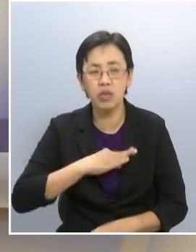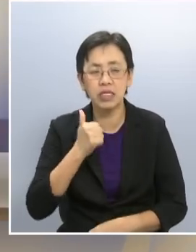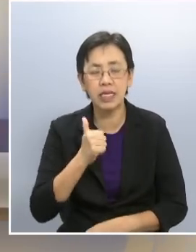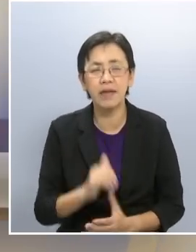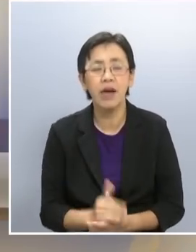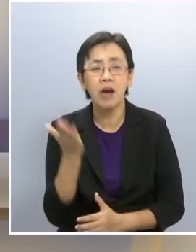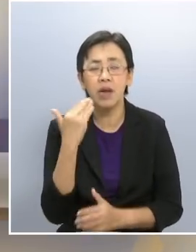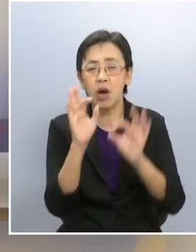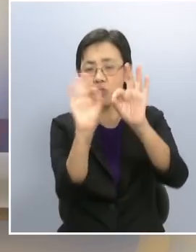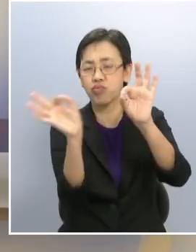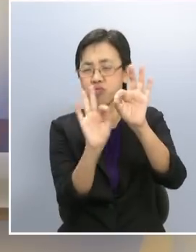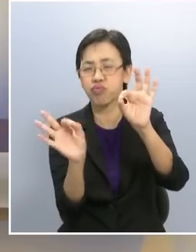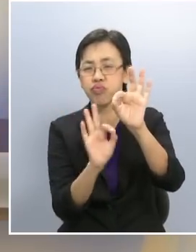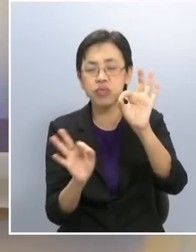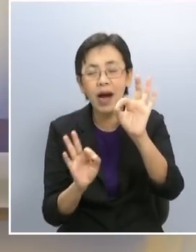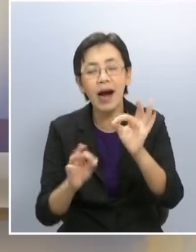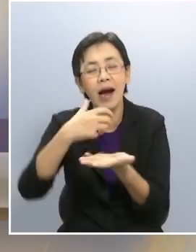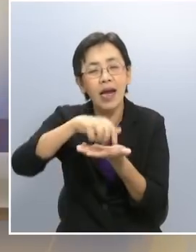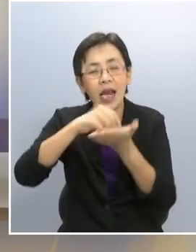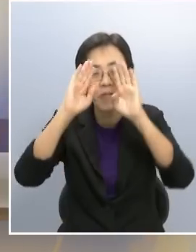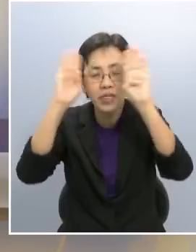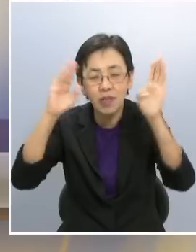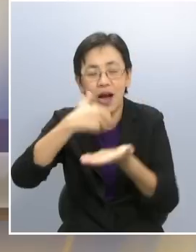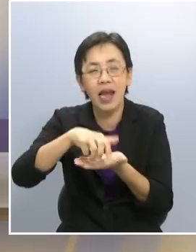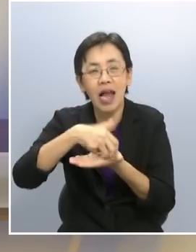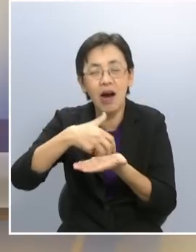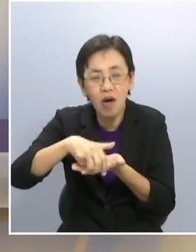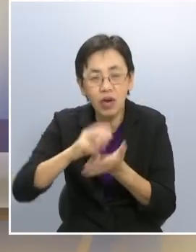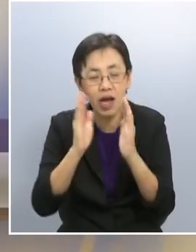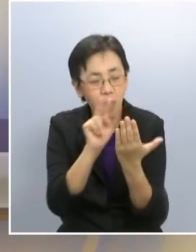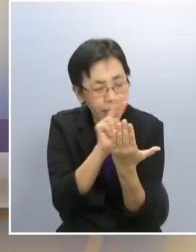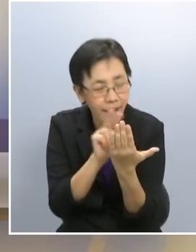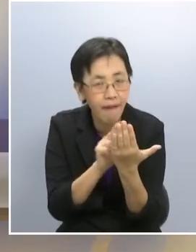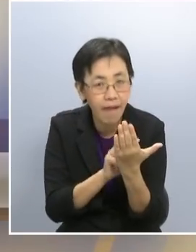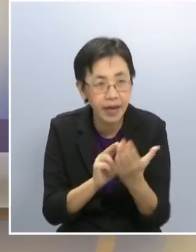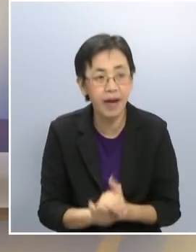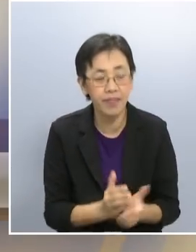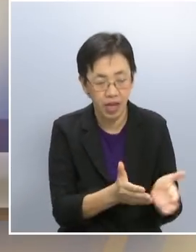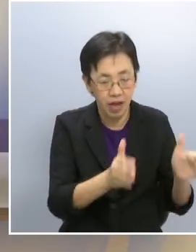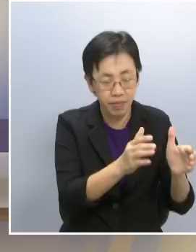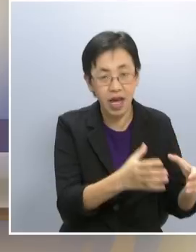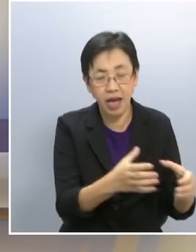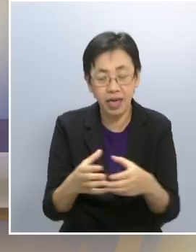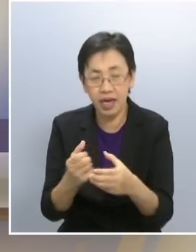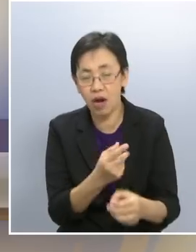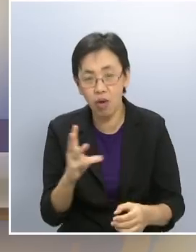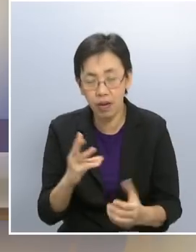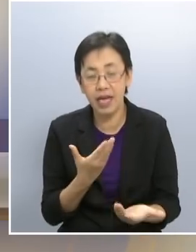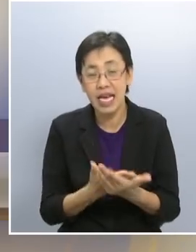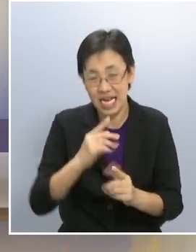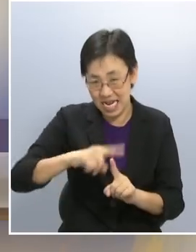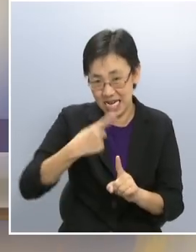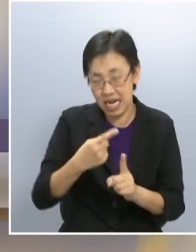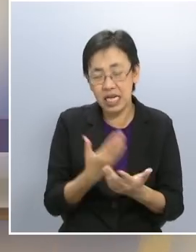ยเขียนเอาไว้แล้วก็แบ่งปันประสบการณ์ของตัวเองหลักการหาย6ใบผมมีเงินออมประจำต่อเดือนที่ต้องแยก